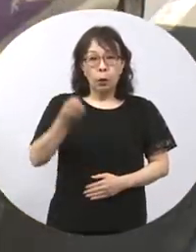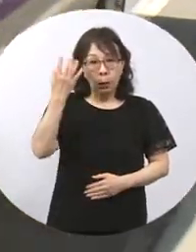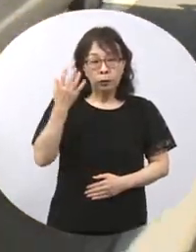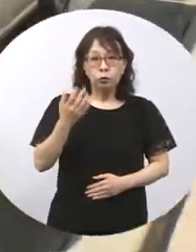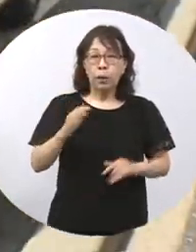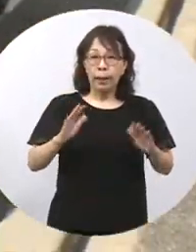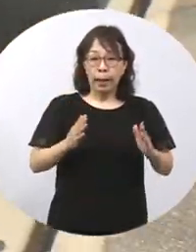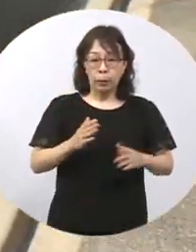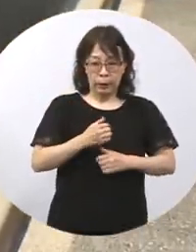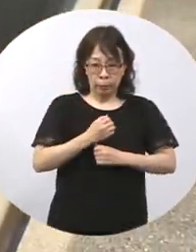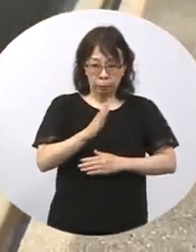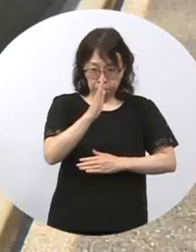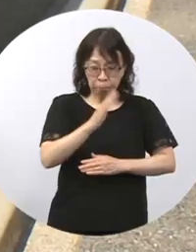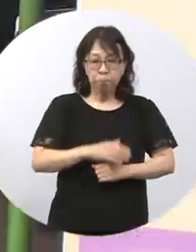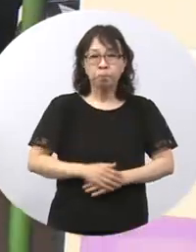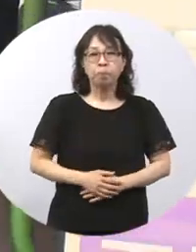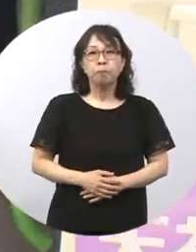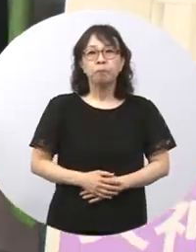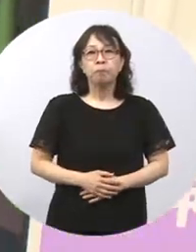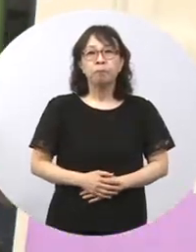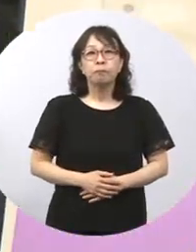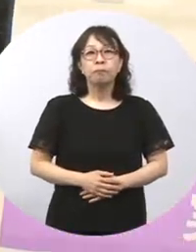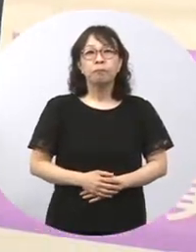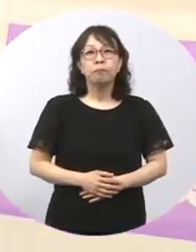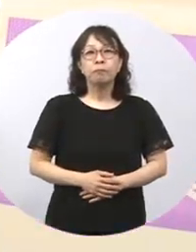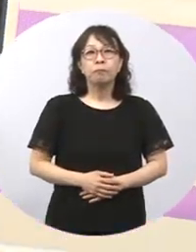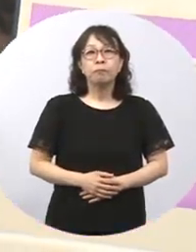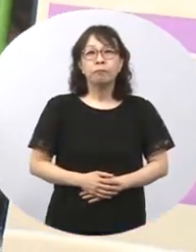ませんようにお願いいたします。 はい、